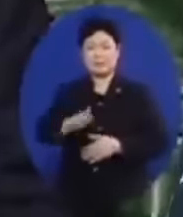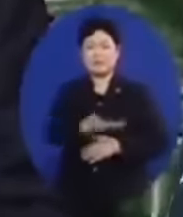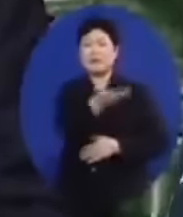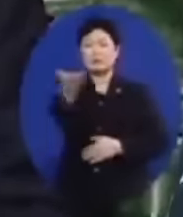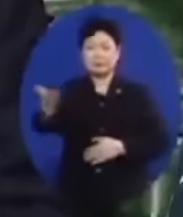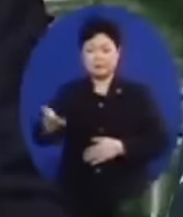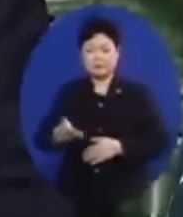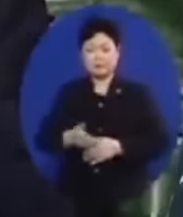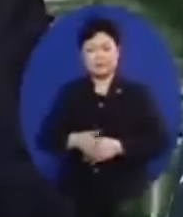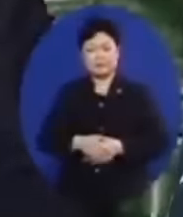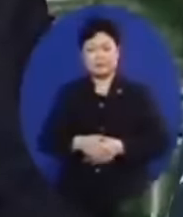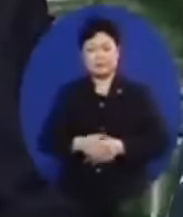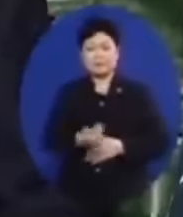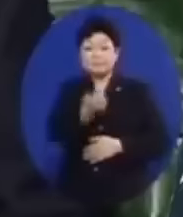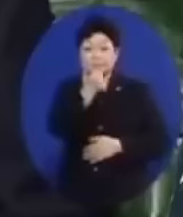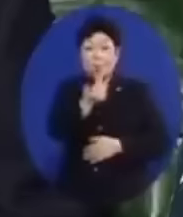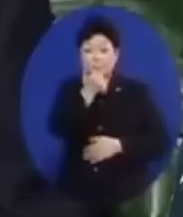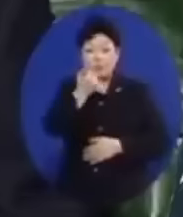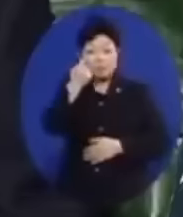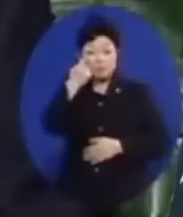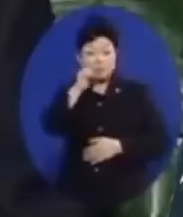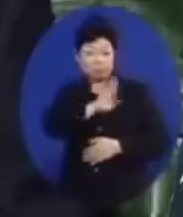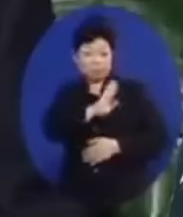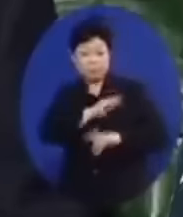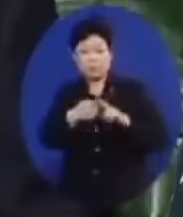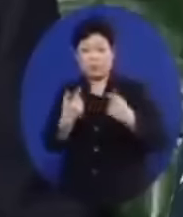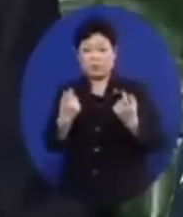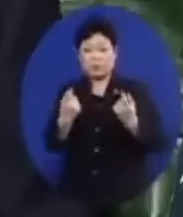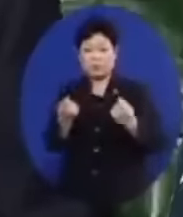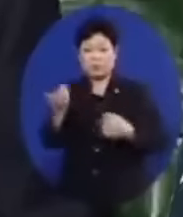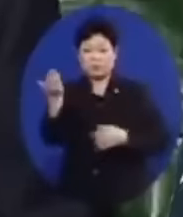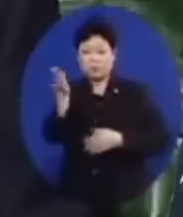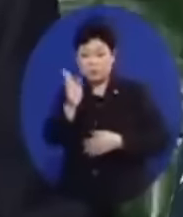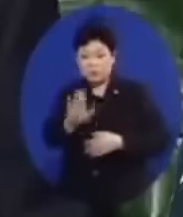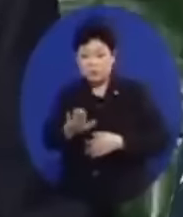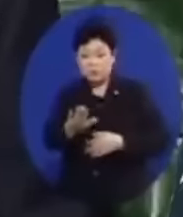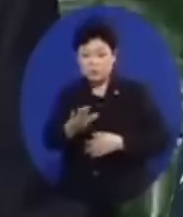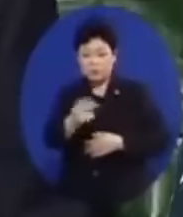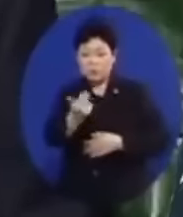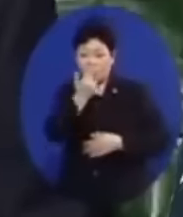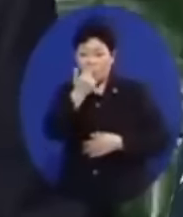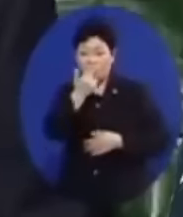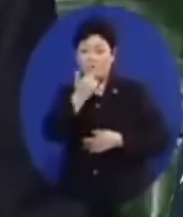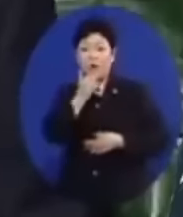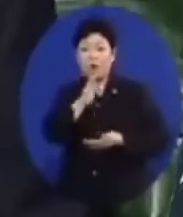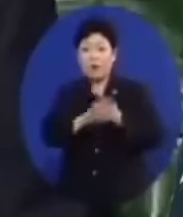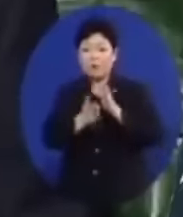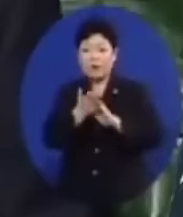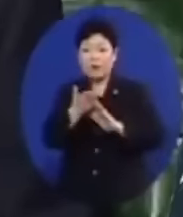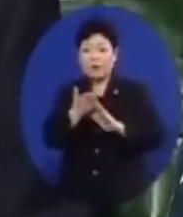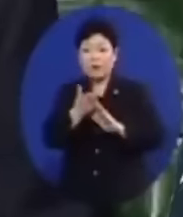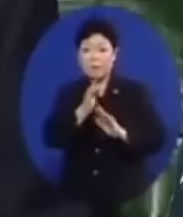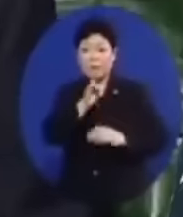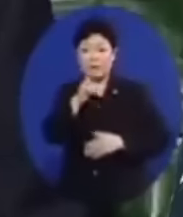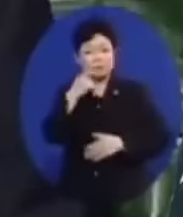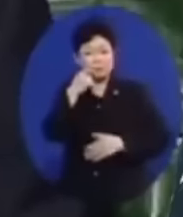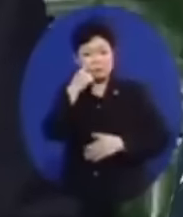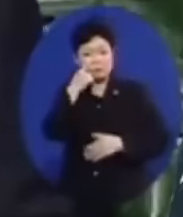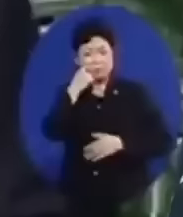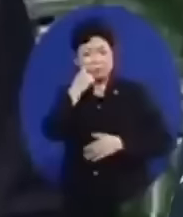우리 공기가 눈에 안 보이지요? 그렇다고 해서 공기가 없다는 사람 없습니다. 숨 쉬는데 공기가